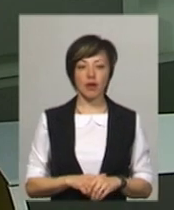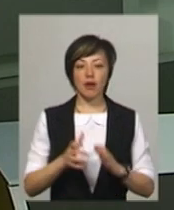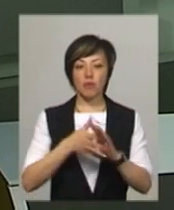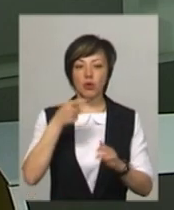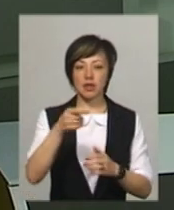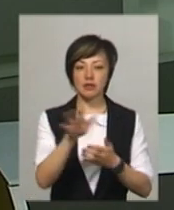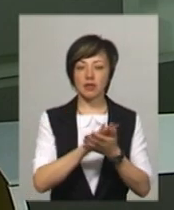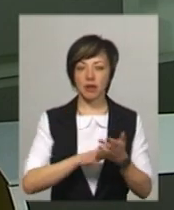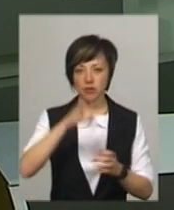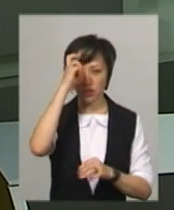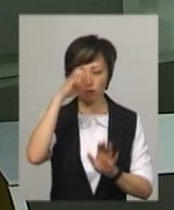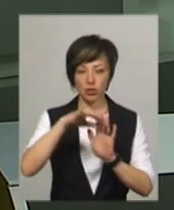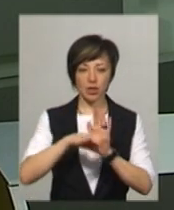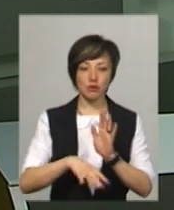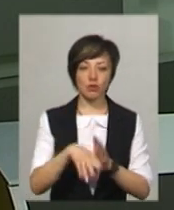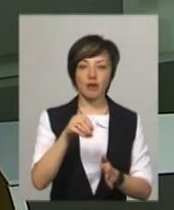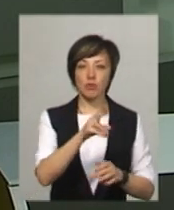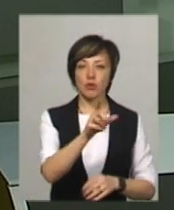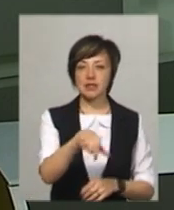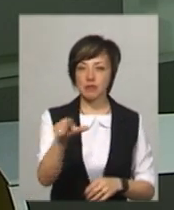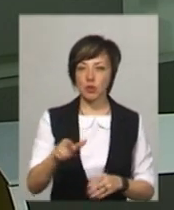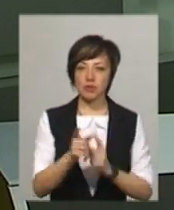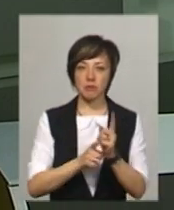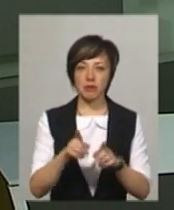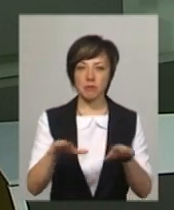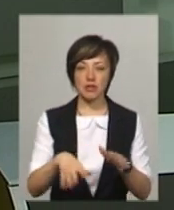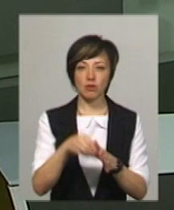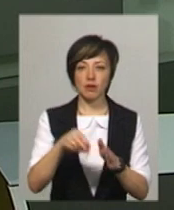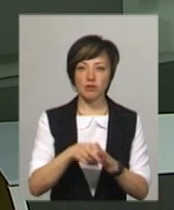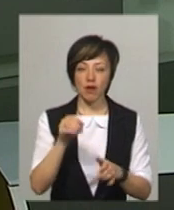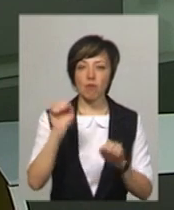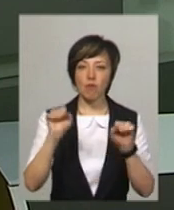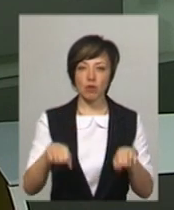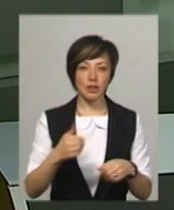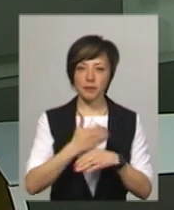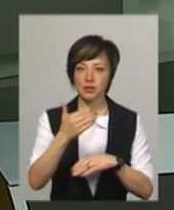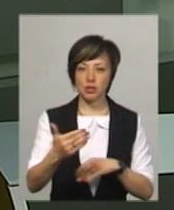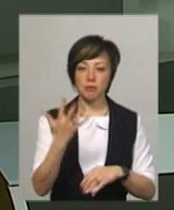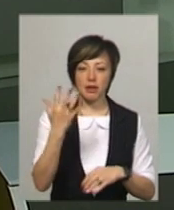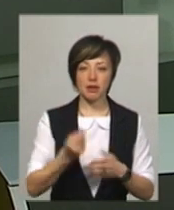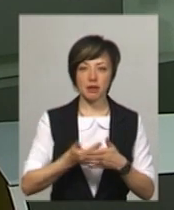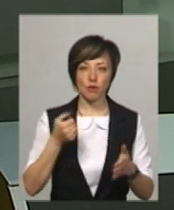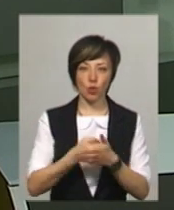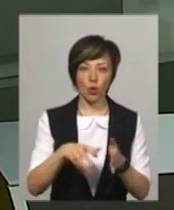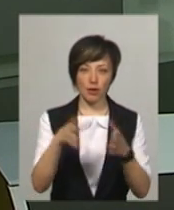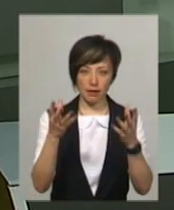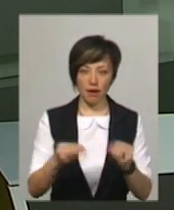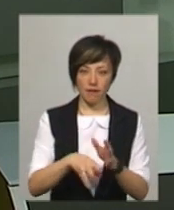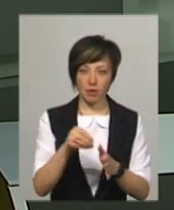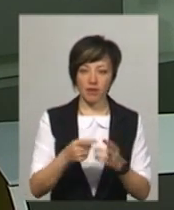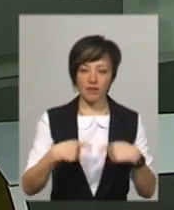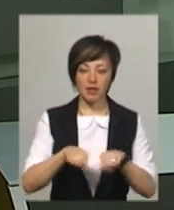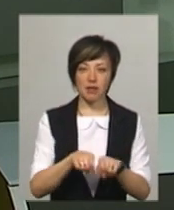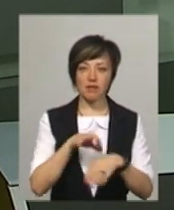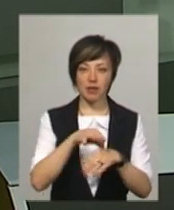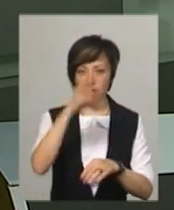Подати заяву до Державного реєстру виборців про зміну місця голосування на виборах можна не пізніше, ніж за 5 днів до виборів. У відділ